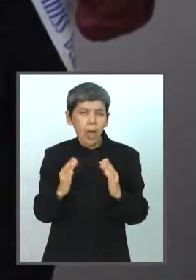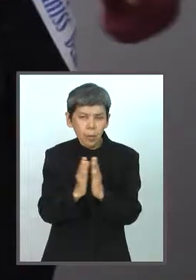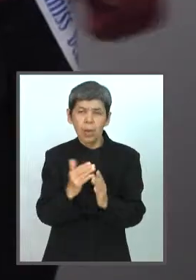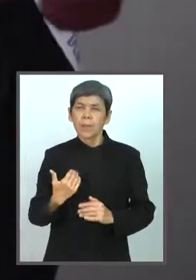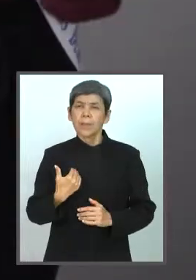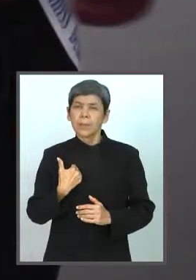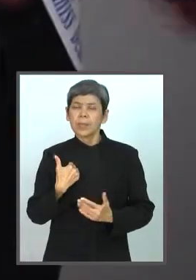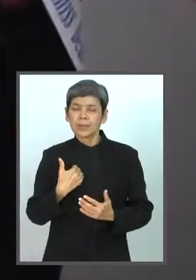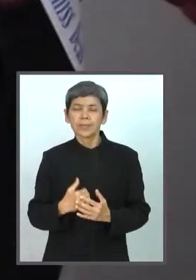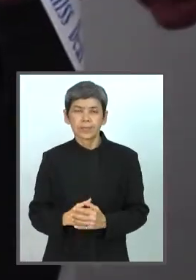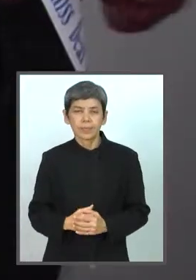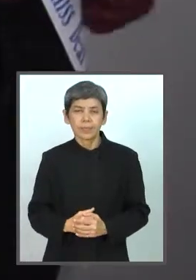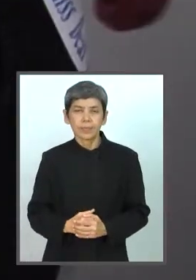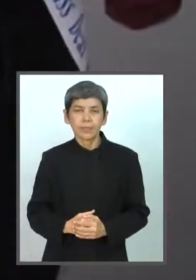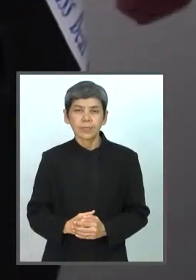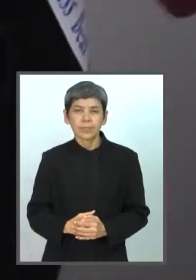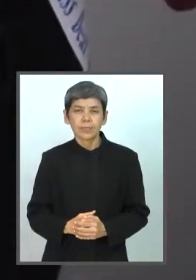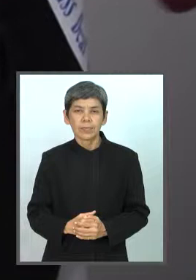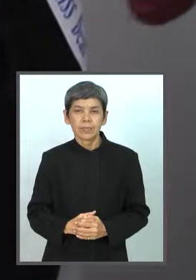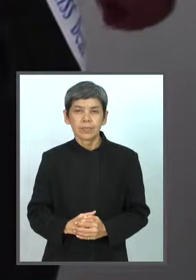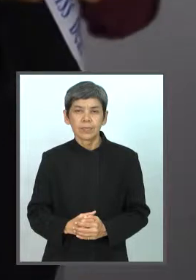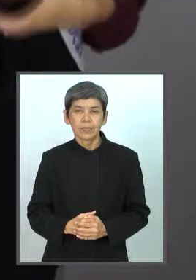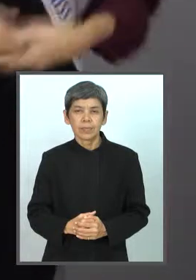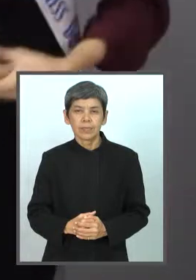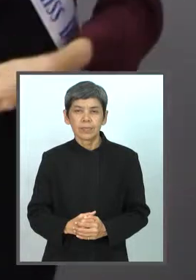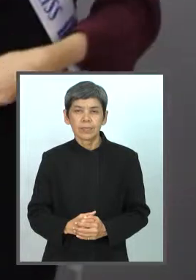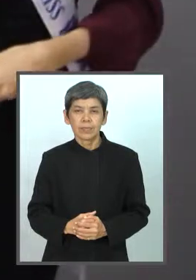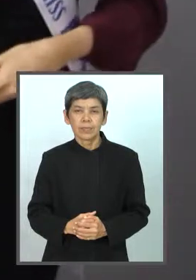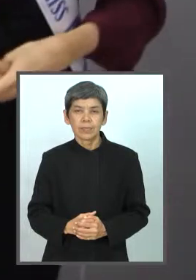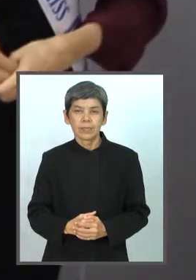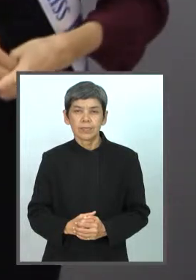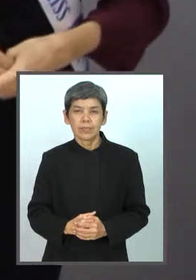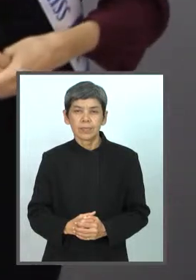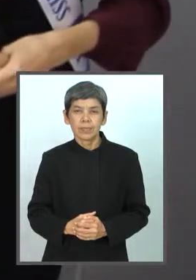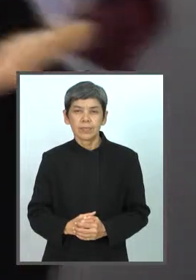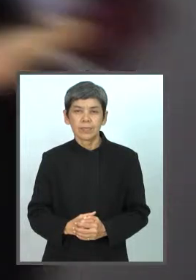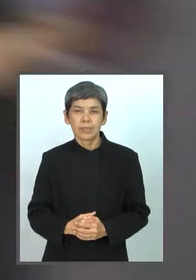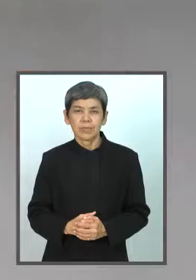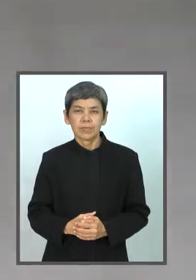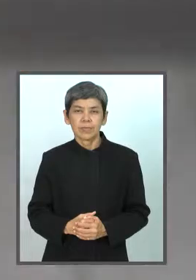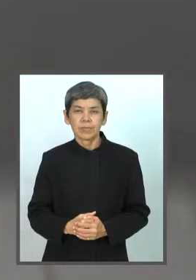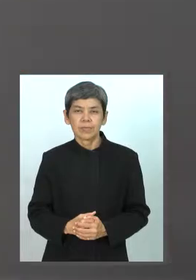ก็มีพูดคุยกันแล้วก็ตอนนี้ก็สนิทสามารถคุยกับเพื่อนได้สื่อสารกับเพื่อนได